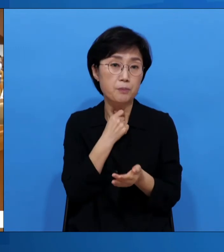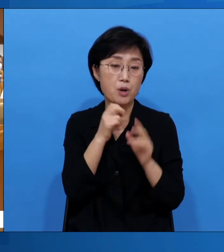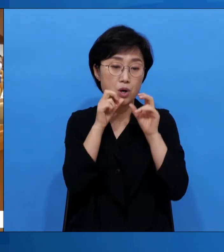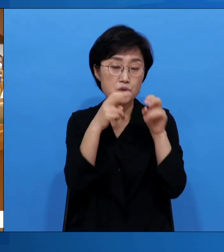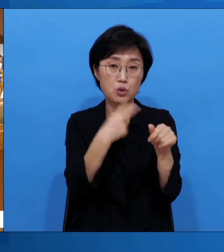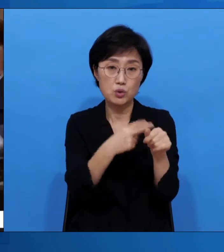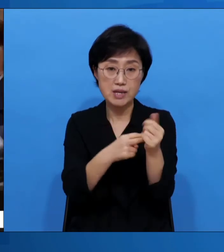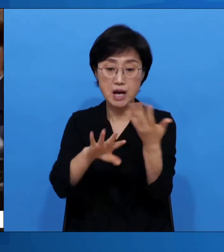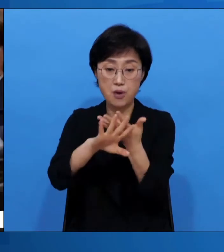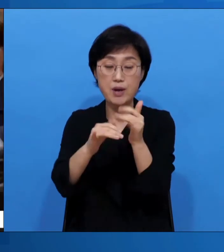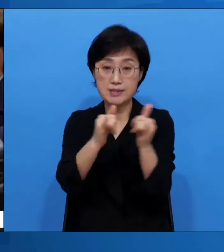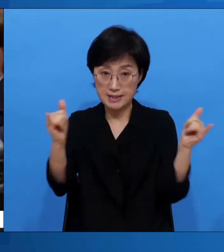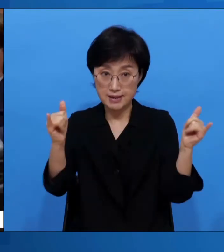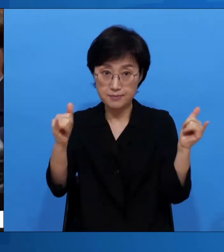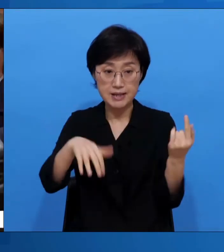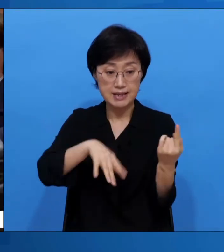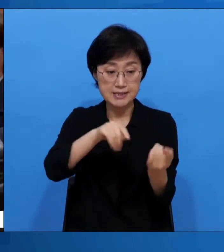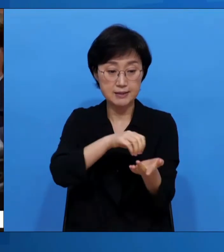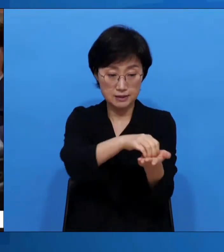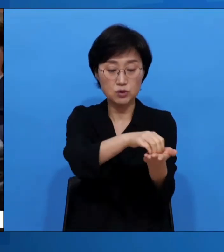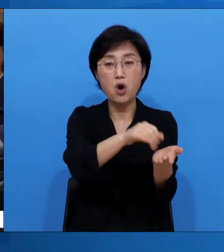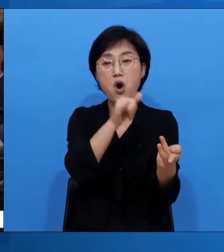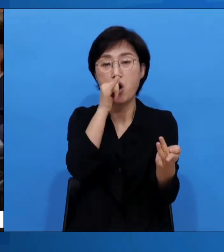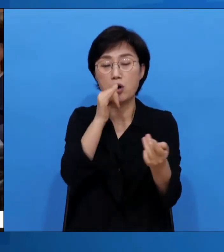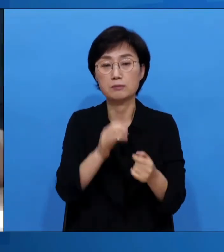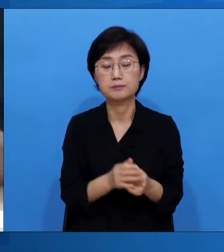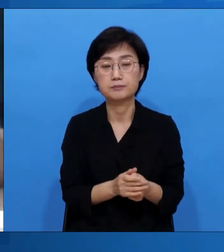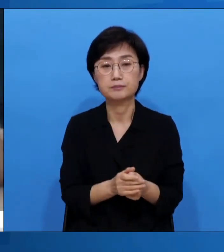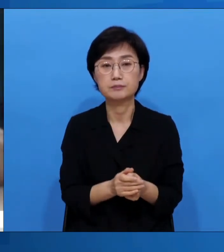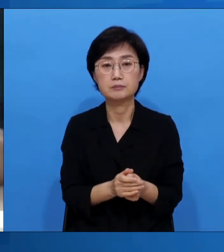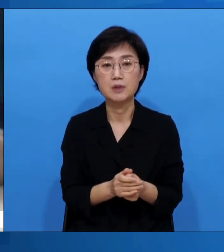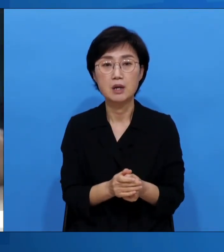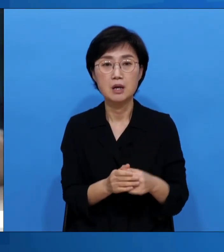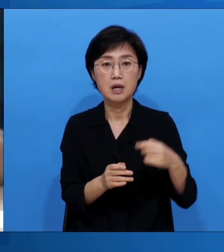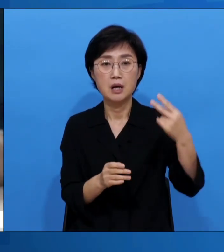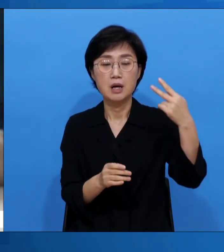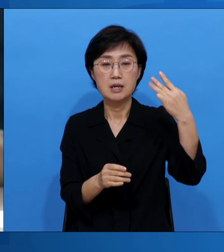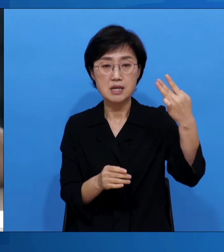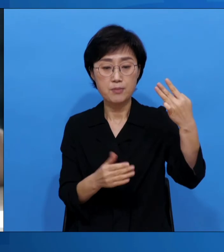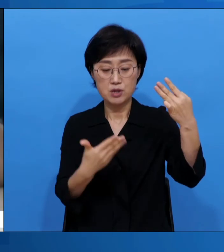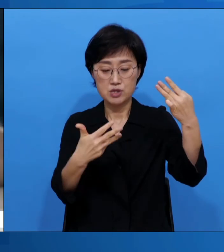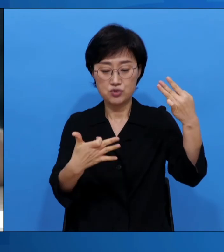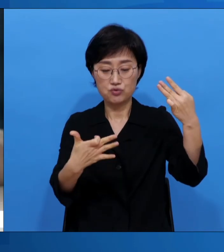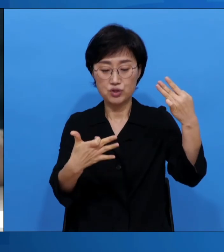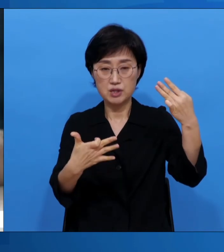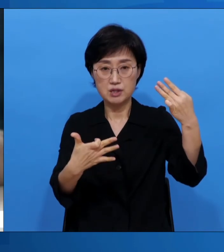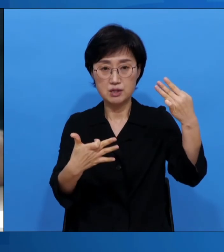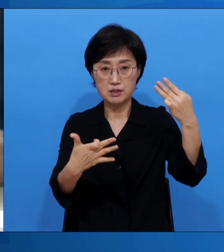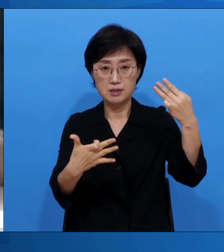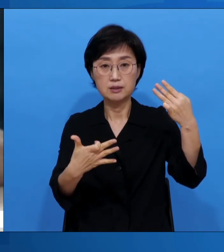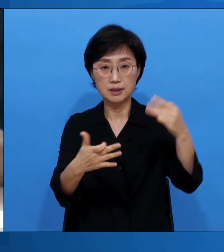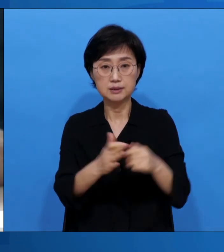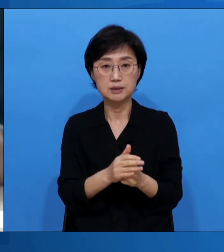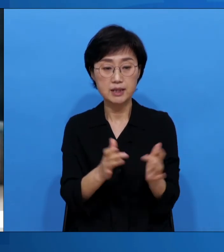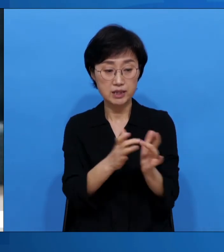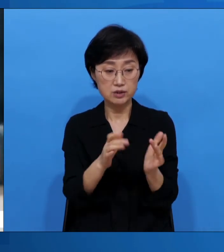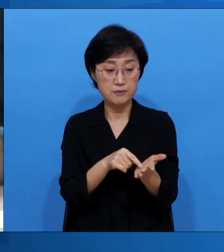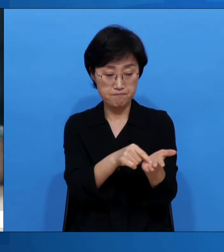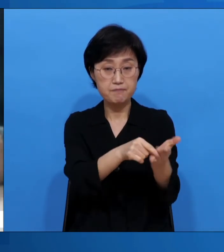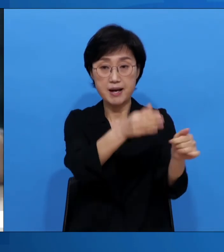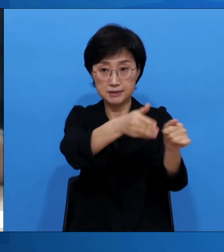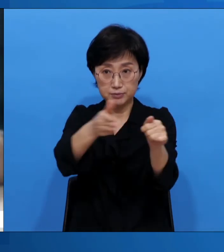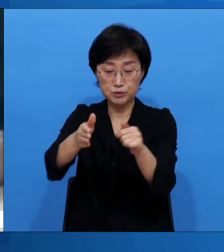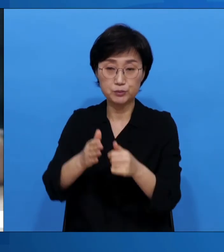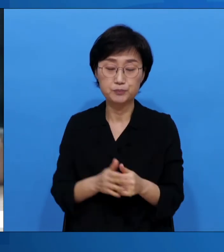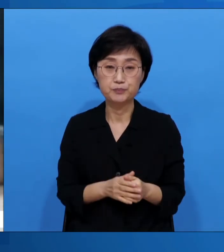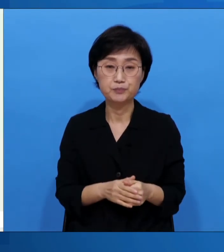사명자를 대상으로 1차 등록이 진행됩니다. 오는 19일 오후 6시까지 weea.kr에서